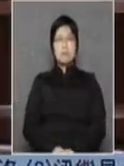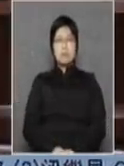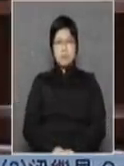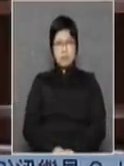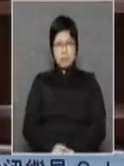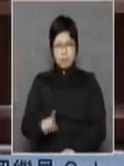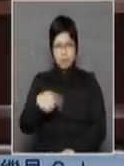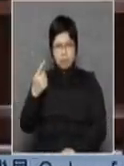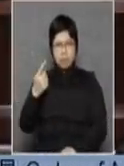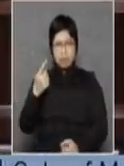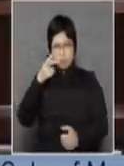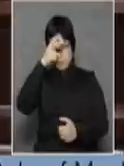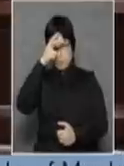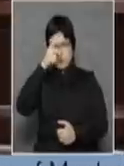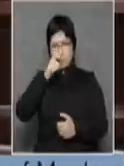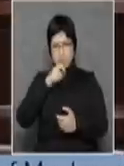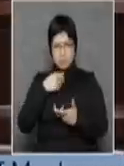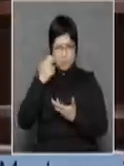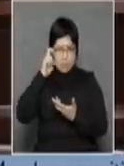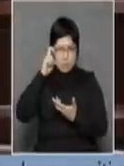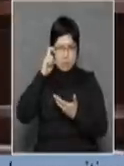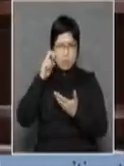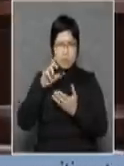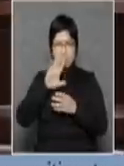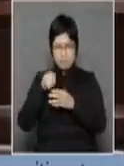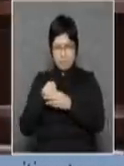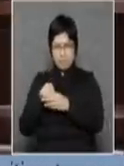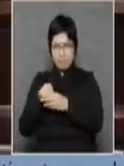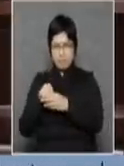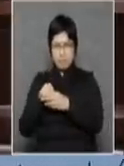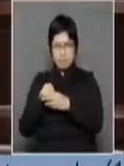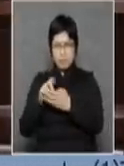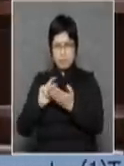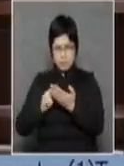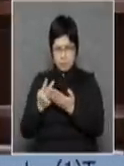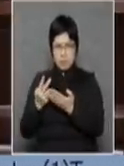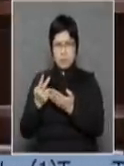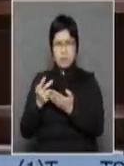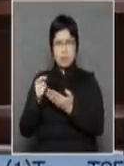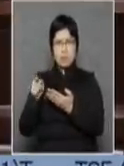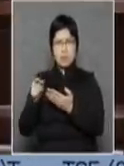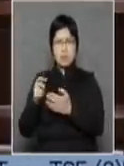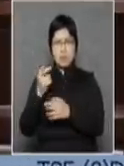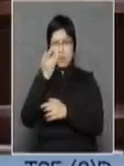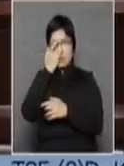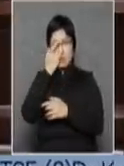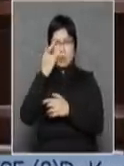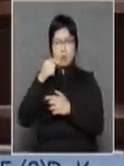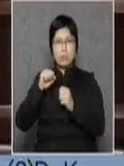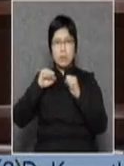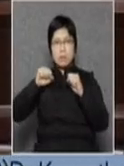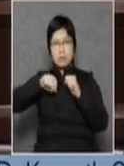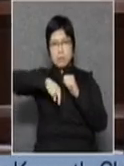此外呢，主席，政府呢都應該考慮包括呢是修改呢一個啟德個體育城嘅佈局